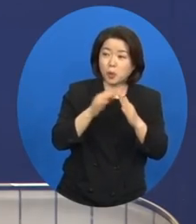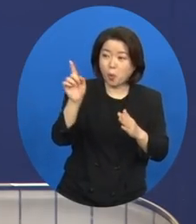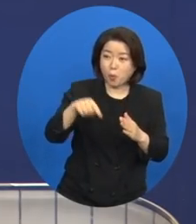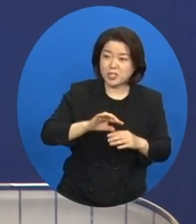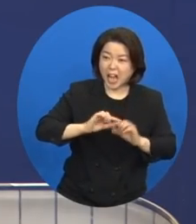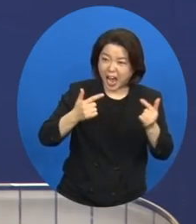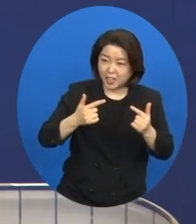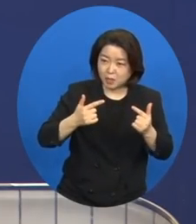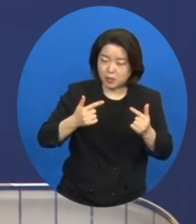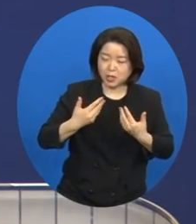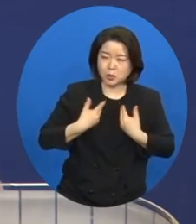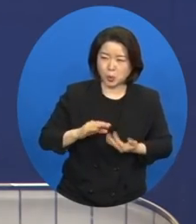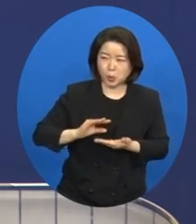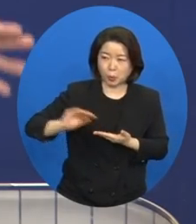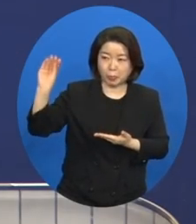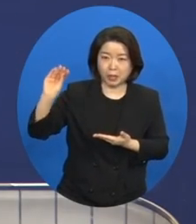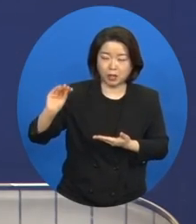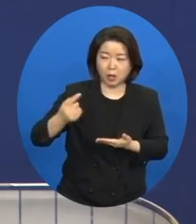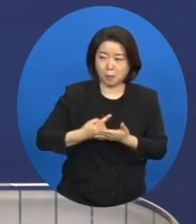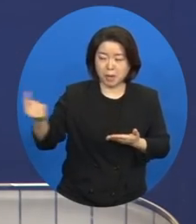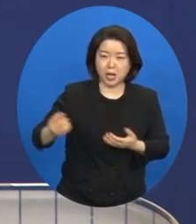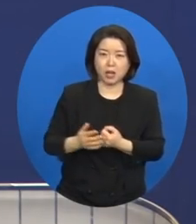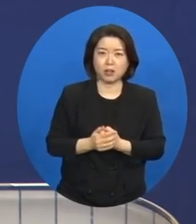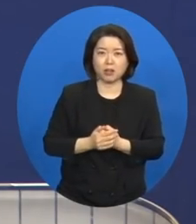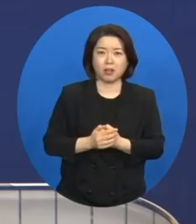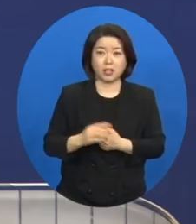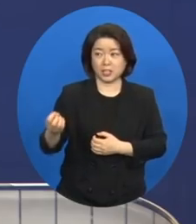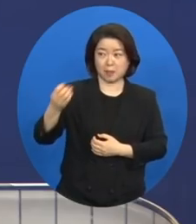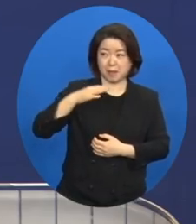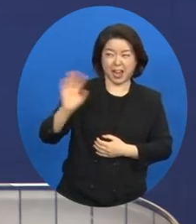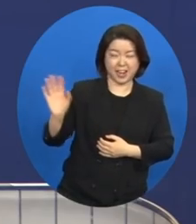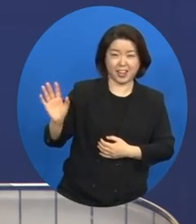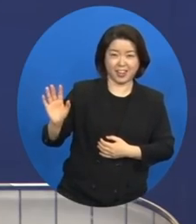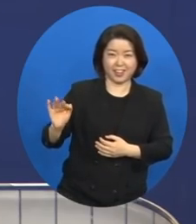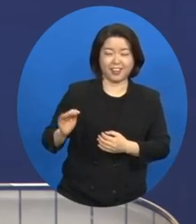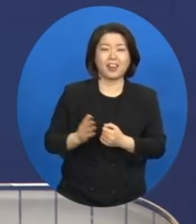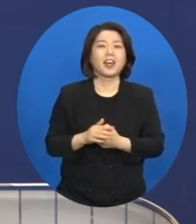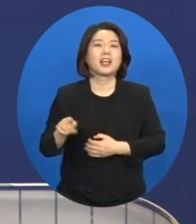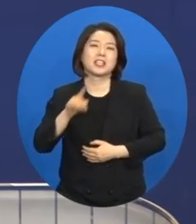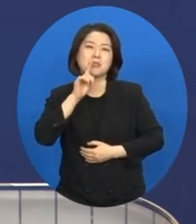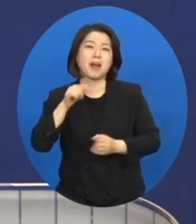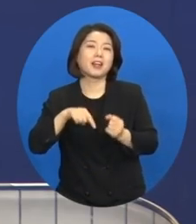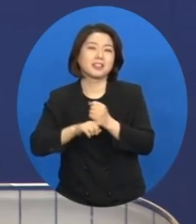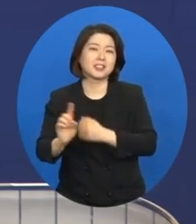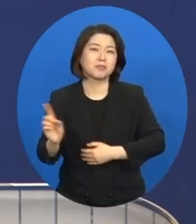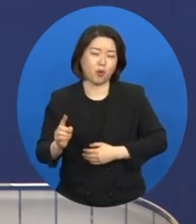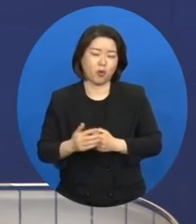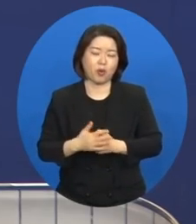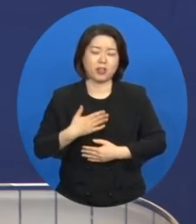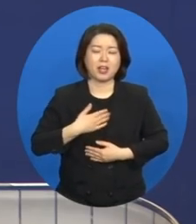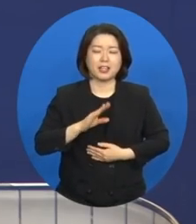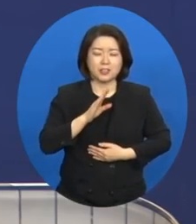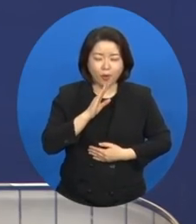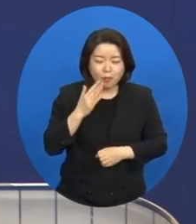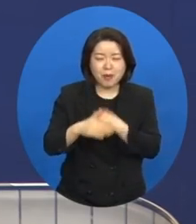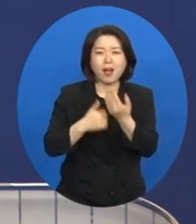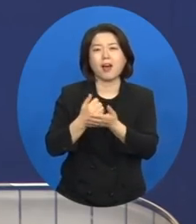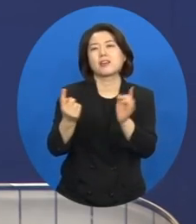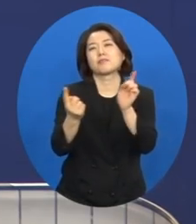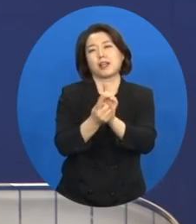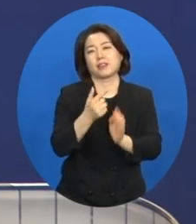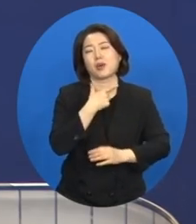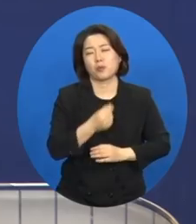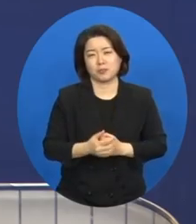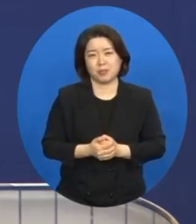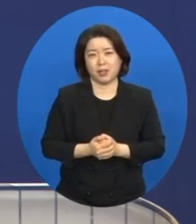사라지십니다. 원래는 그냥 조용히 나가시지 이렇게 말 안 하십니다. 그 얘기는 뭐냐면 나도 정말 하나님 만나고 싶어요,